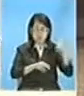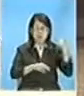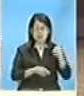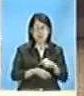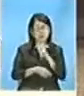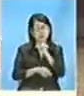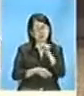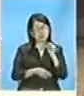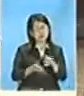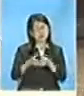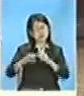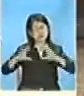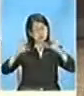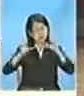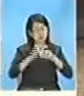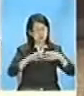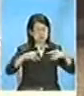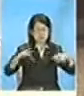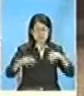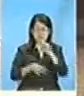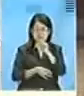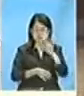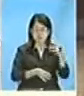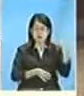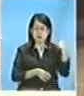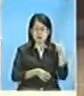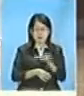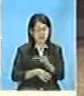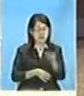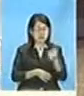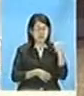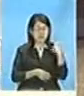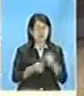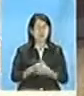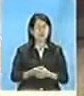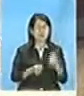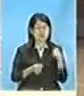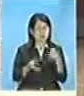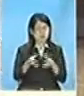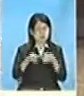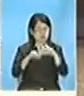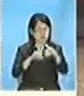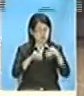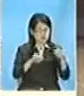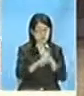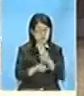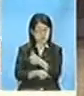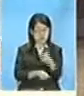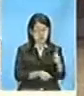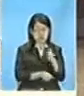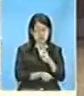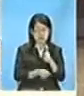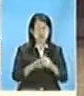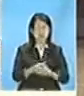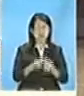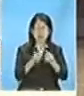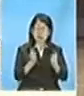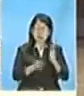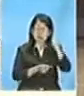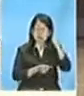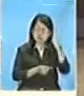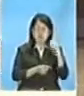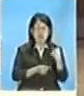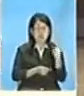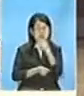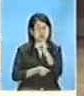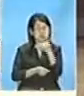ส.ทั้งฝ่ายรัฐบาลฝ่ายค้านสว.หลายท่านและข้าราชการระดับสูงซึ่งมีเครือข่ายการทำงานพอสมควรและในอนาคตอาจจะมีบ